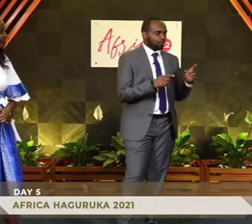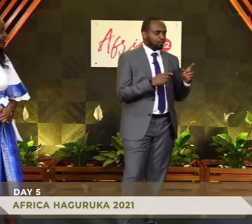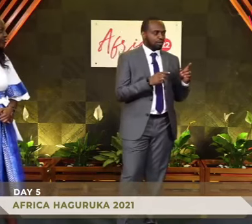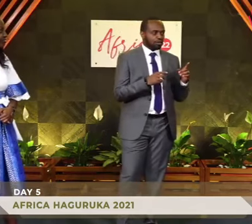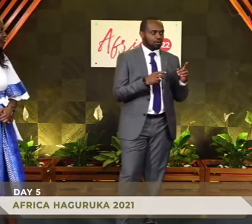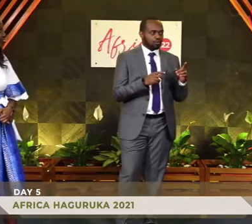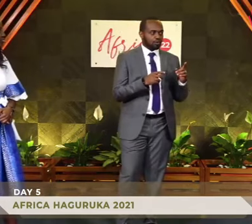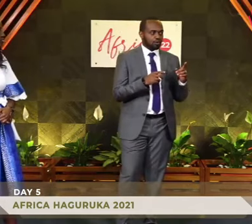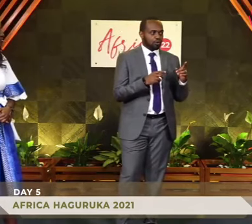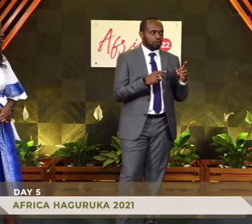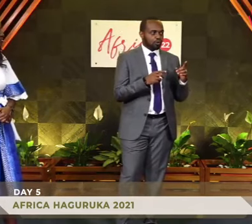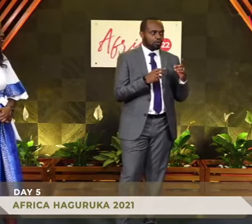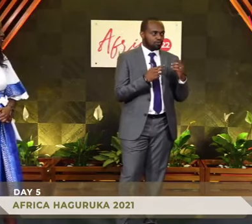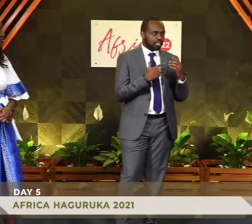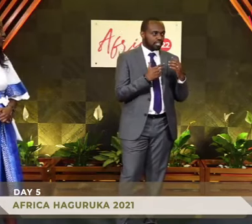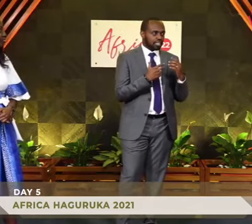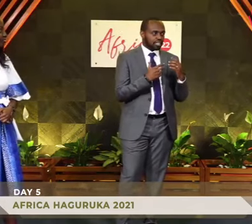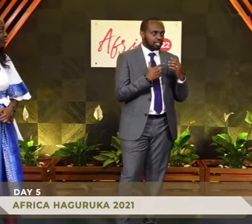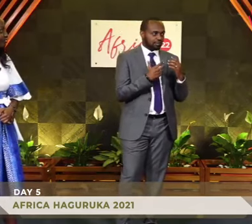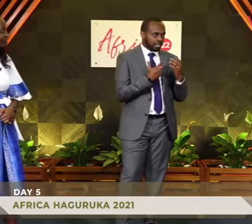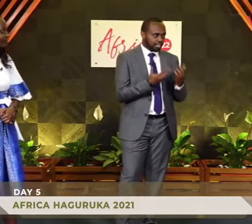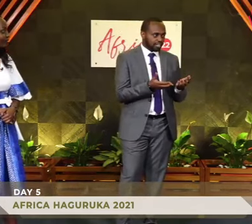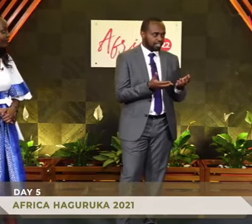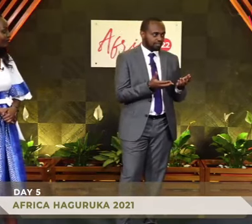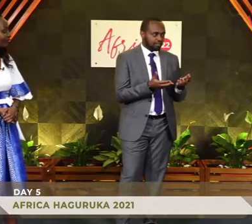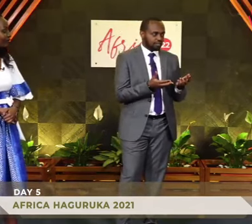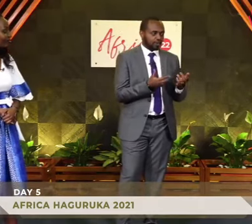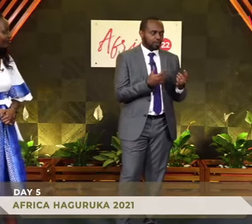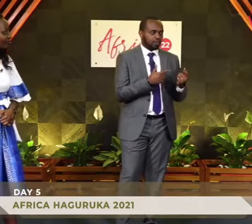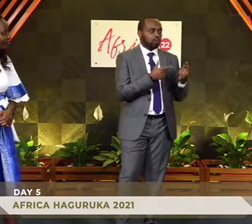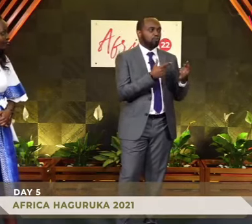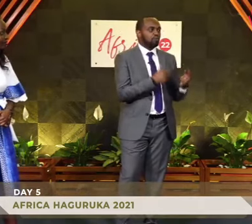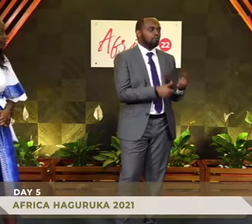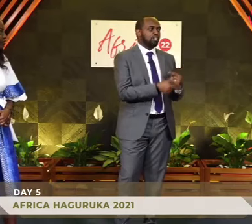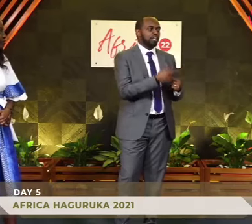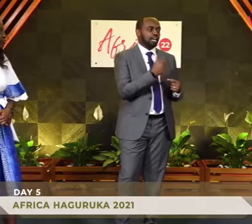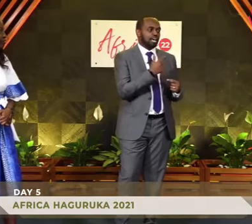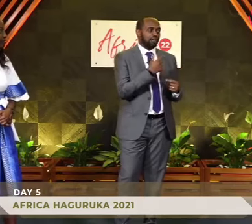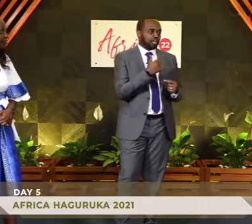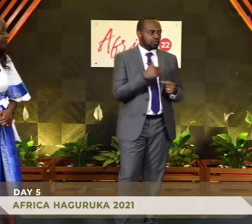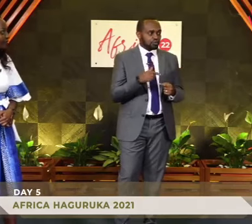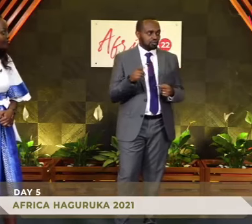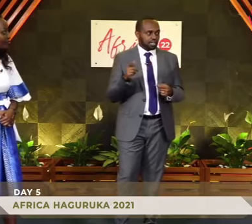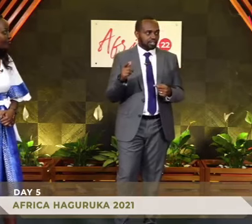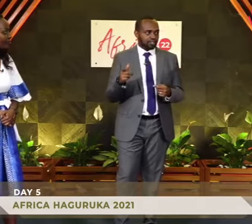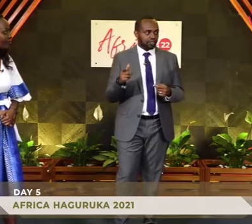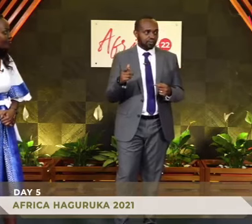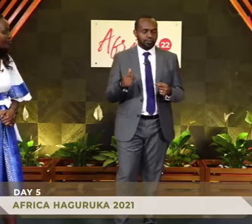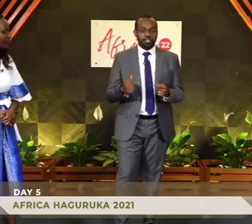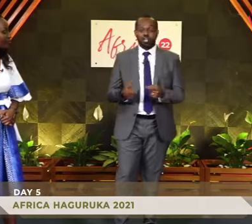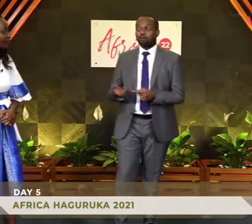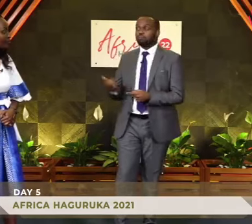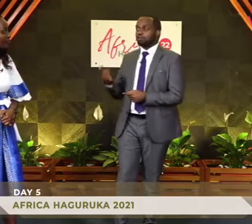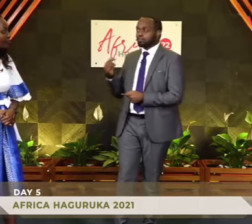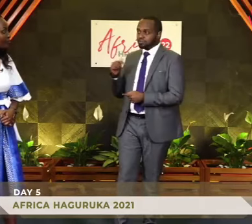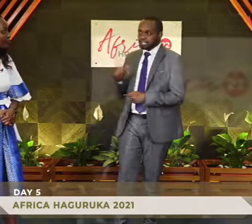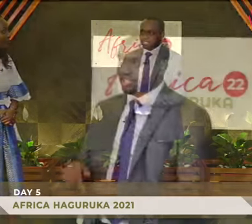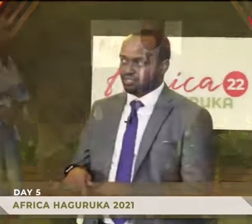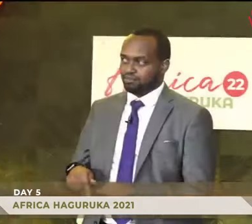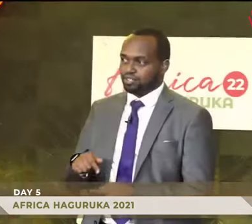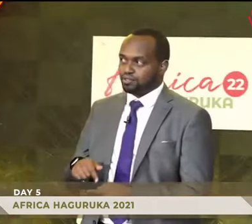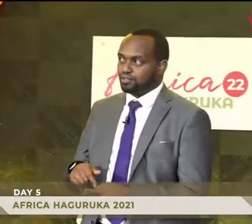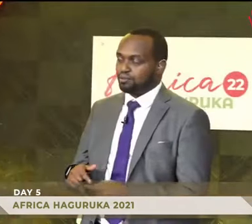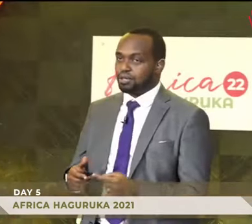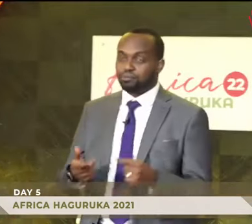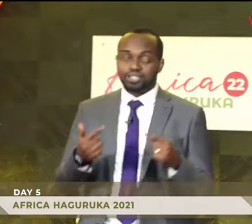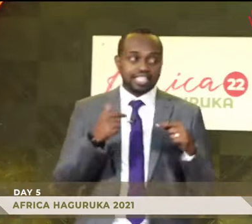iravuga ngo mwumvire Imana, ariko ngo mwumvire abahanuzi bayo kugira ngo muramire